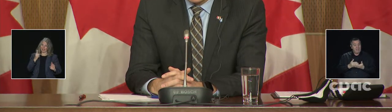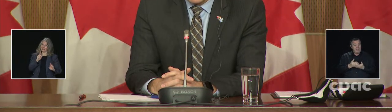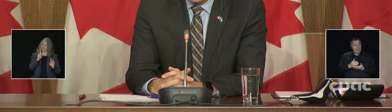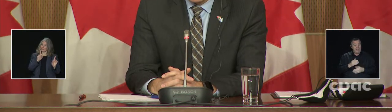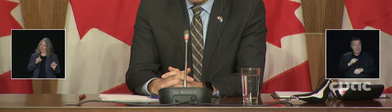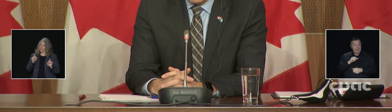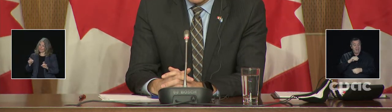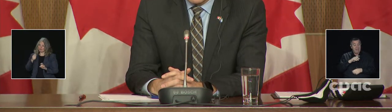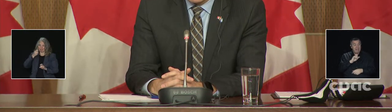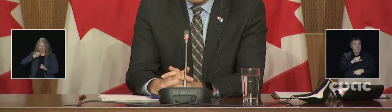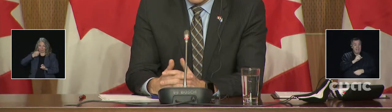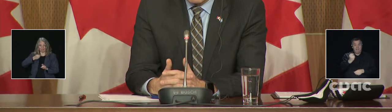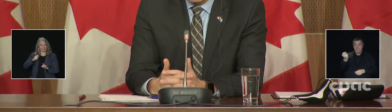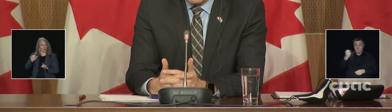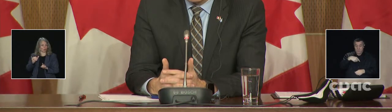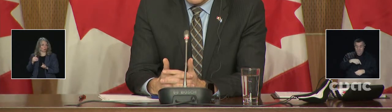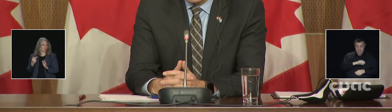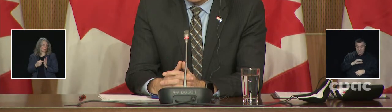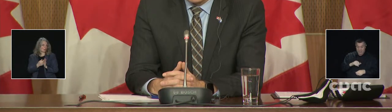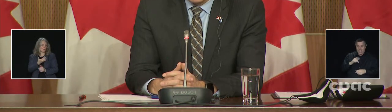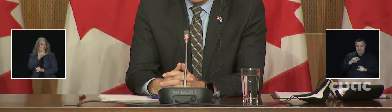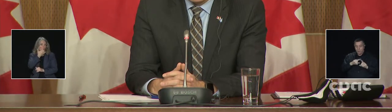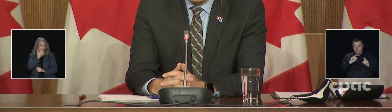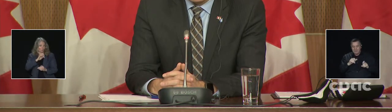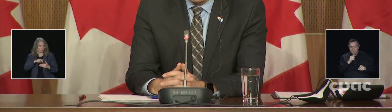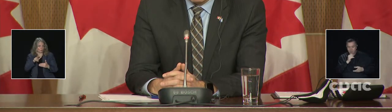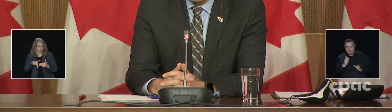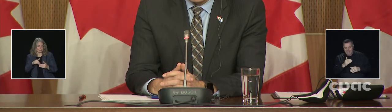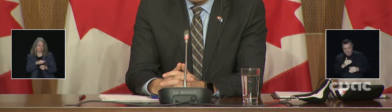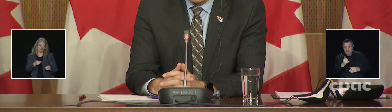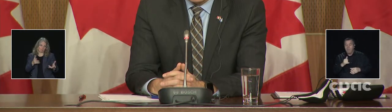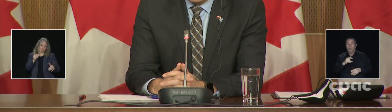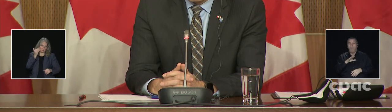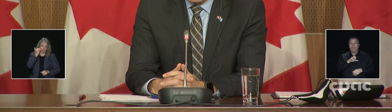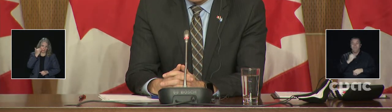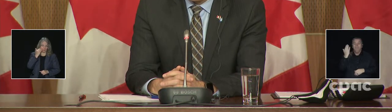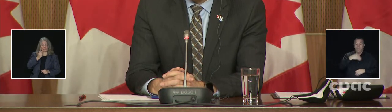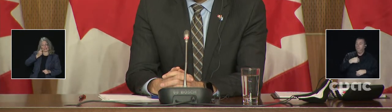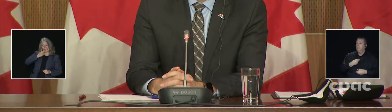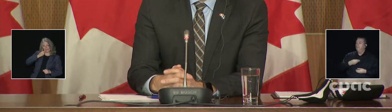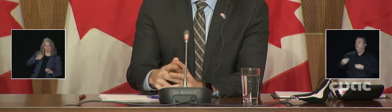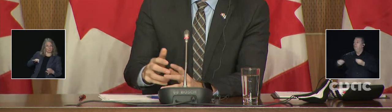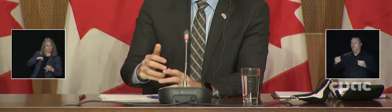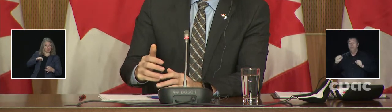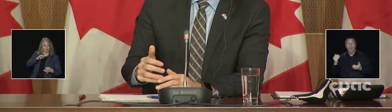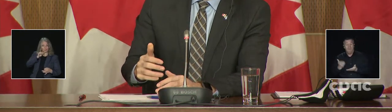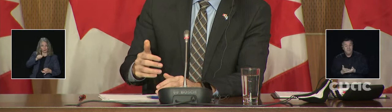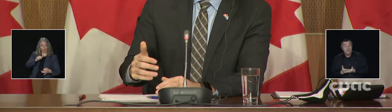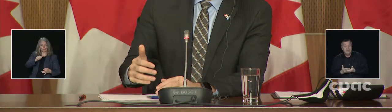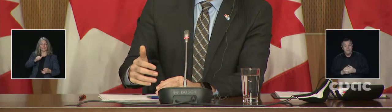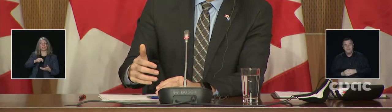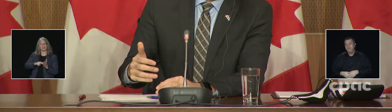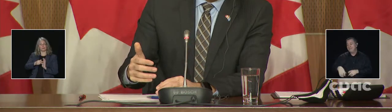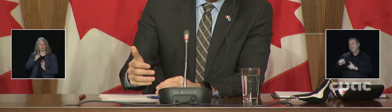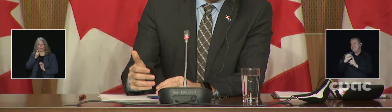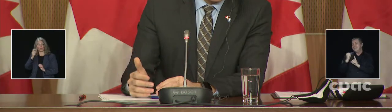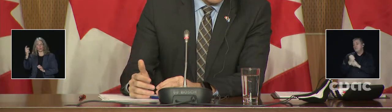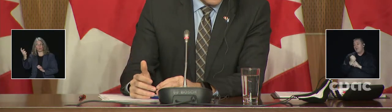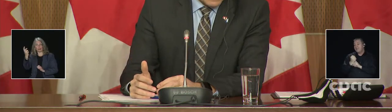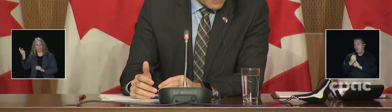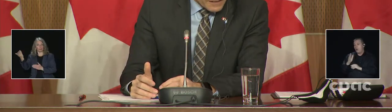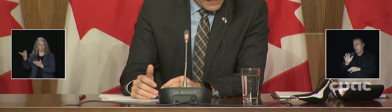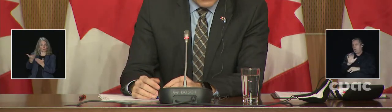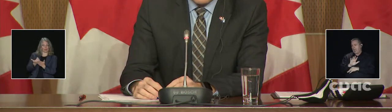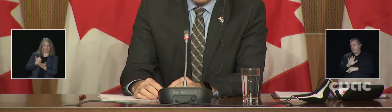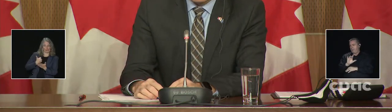ils voyagent au pays en raison de l'imperfection des tests. Et donc, c'est comme ça. Mais la situation, donc on a à peu près